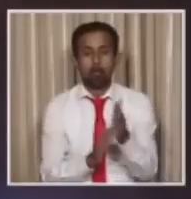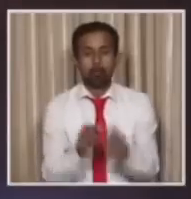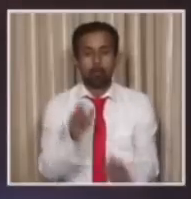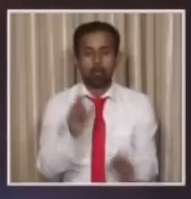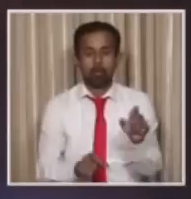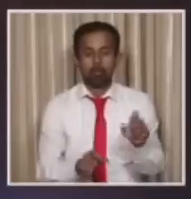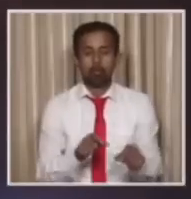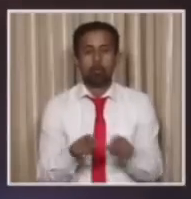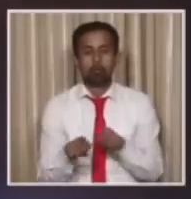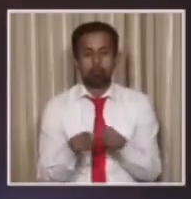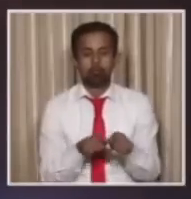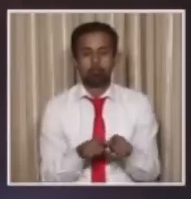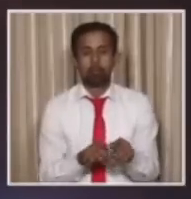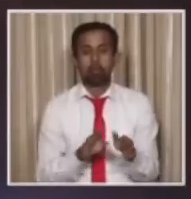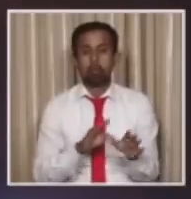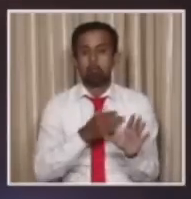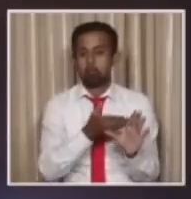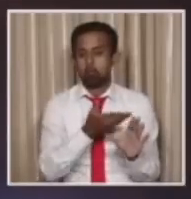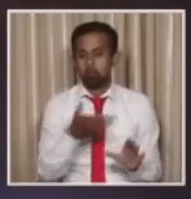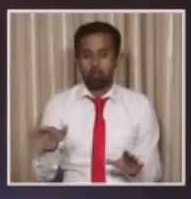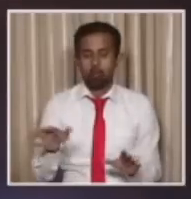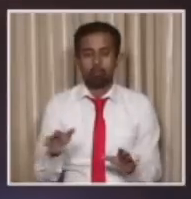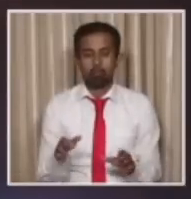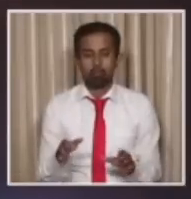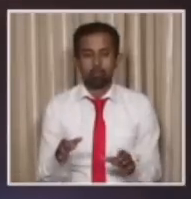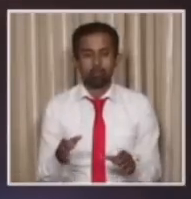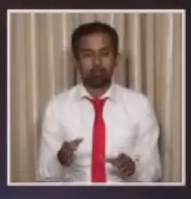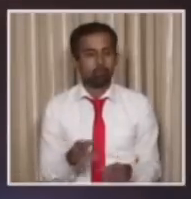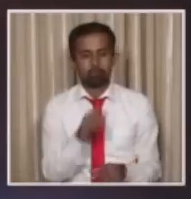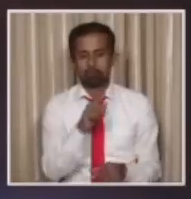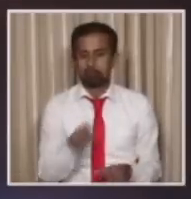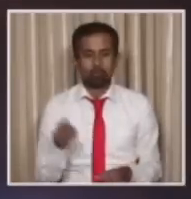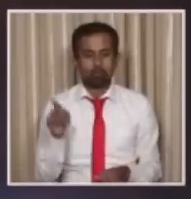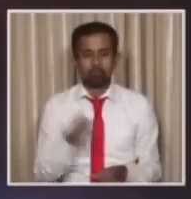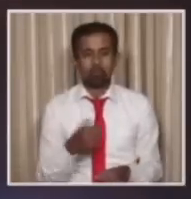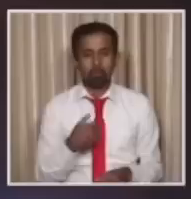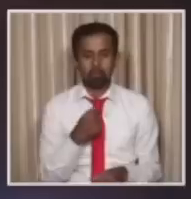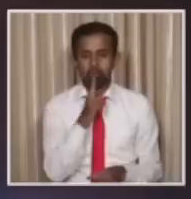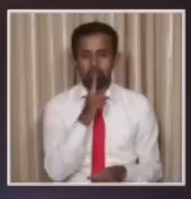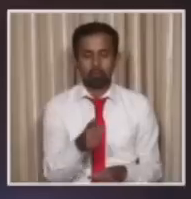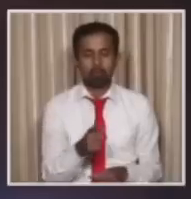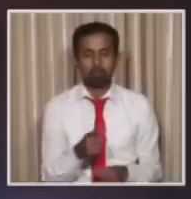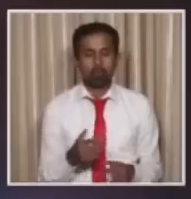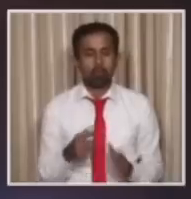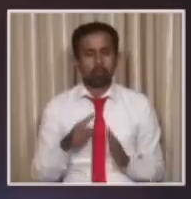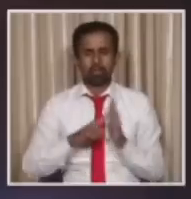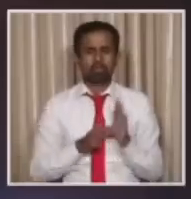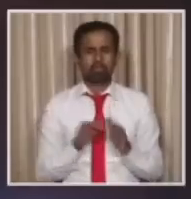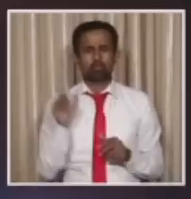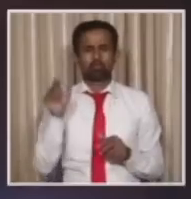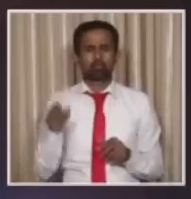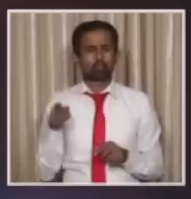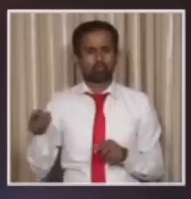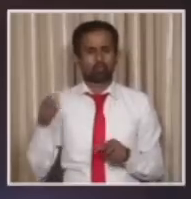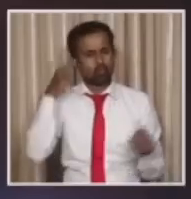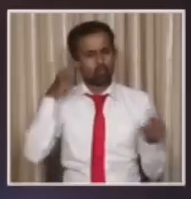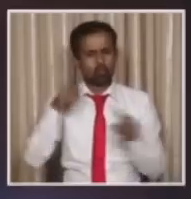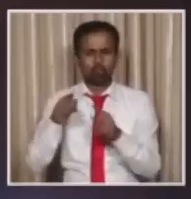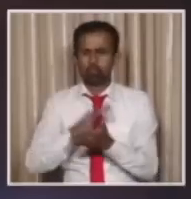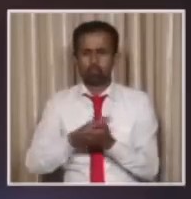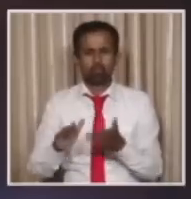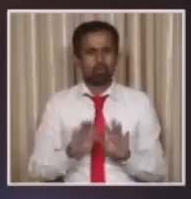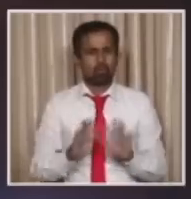සමාජිකයන්ව මේ විදියට ඉවත් කරන්න ඉදිරිපත් කිරීම මේ වැරදි කියන එක අපේ මතය. එහෙම නැතුව මේ අපි ජනකරත්නාය කියන පුද්ගලයා වෙනුවෙන් පෙනී